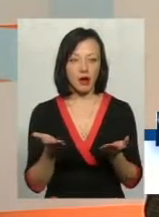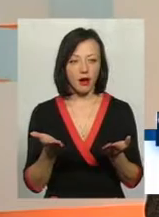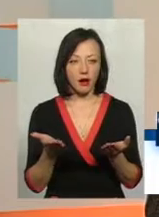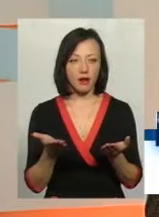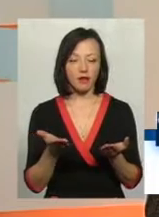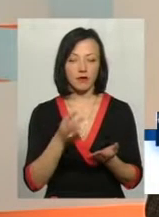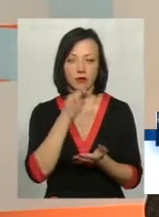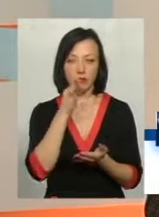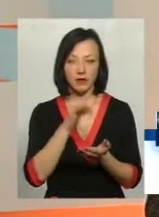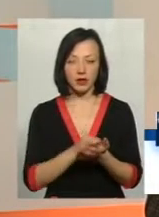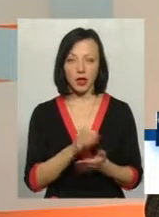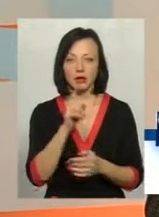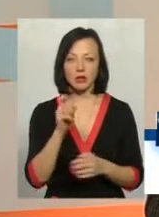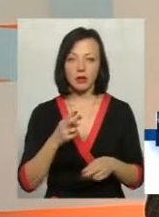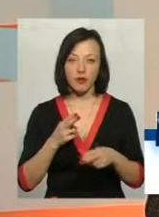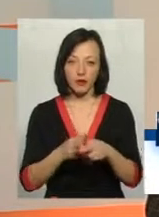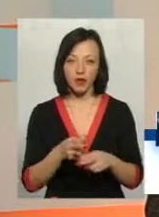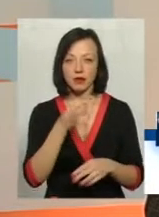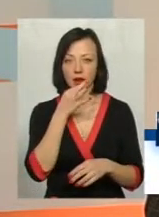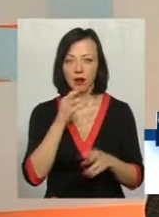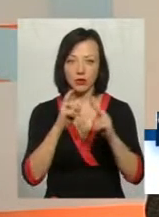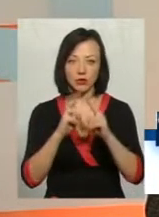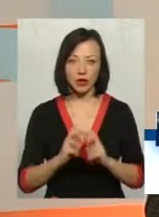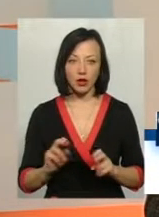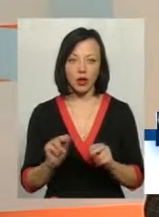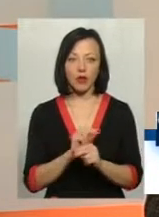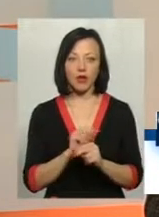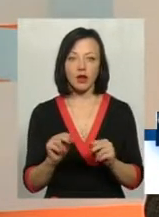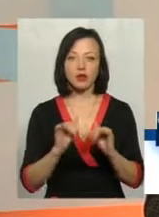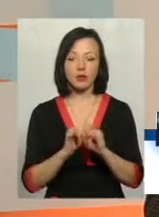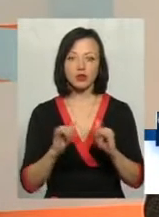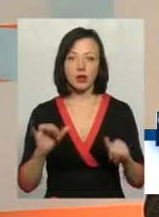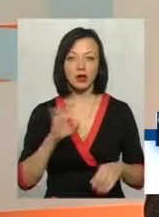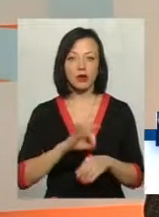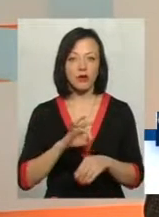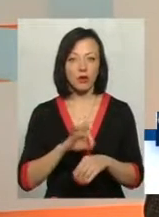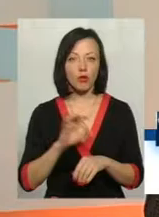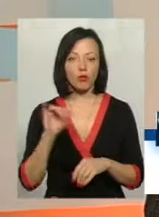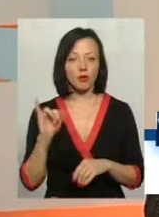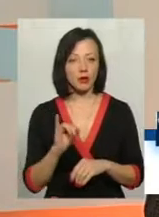за профілактику, за ранню діагностику, за лікування найбільш поширених хвороб. І